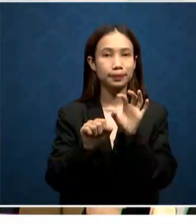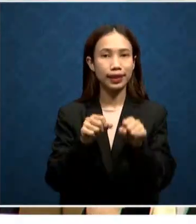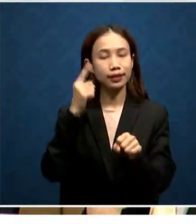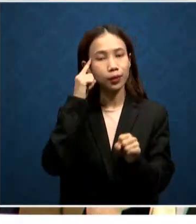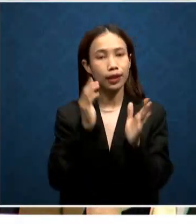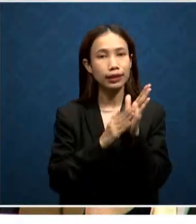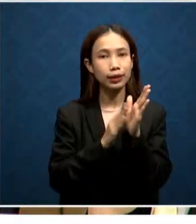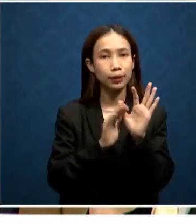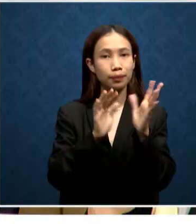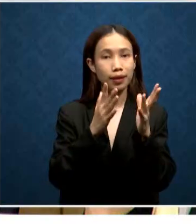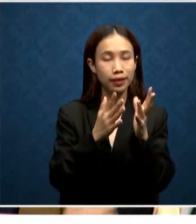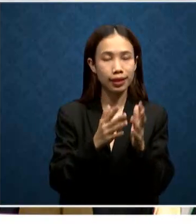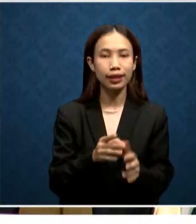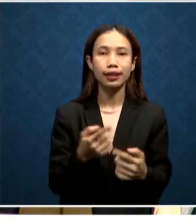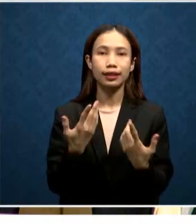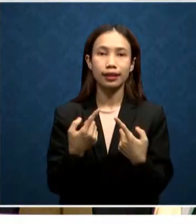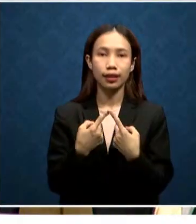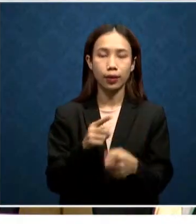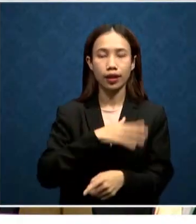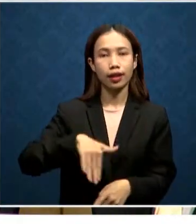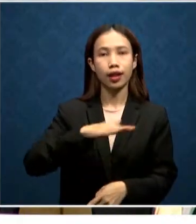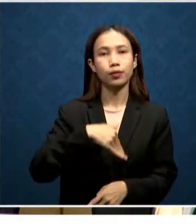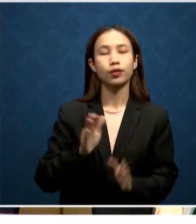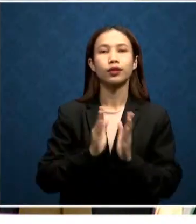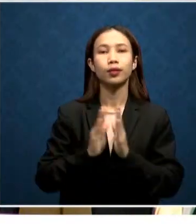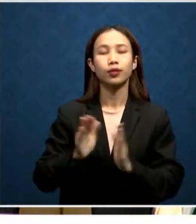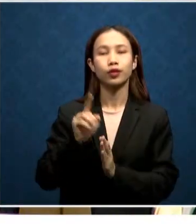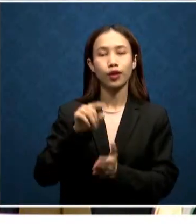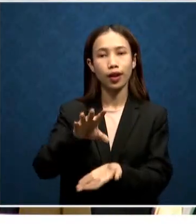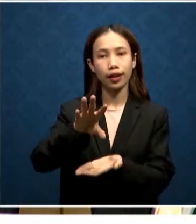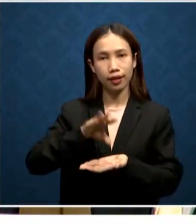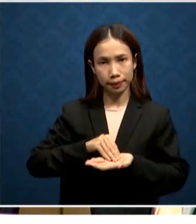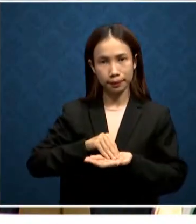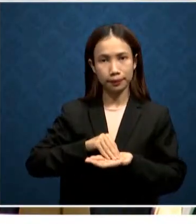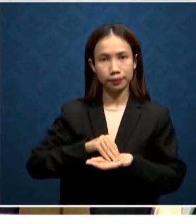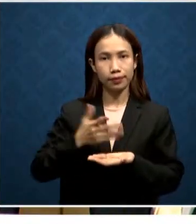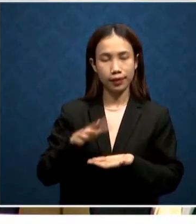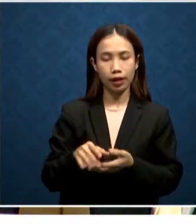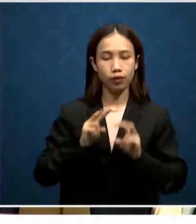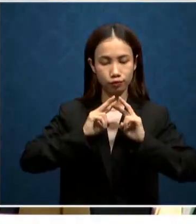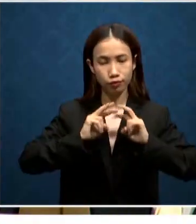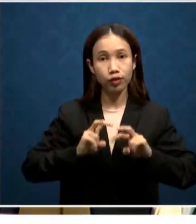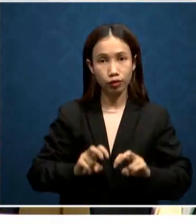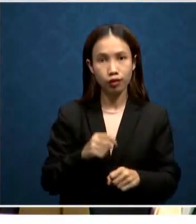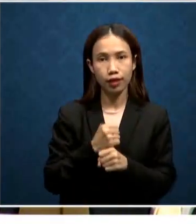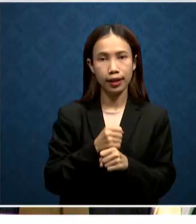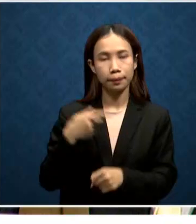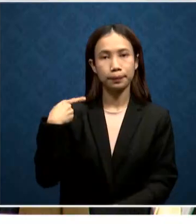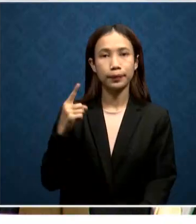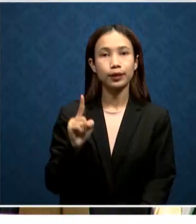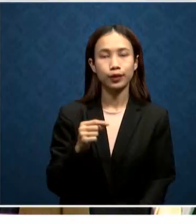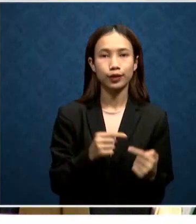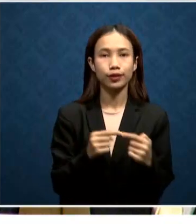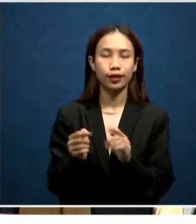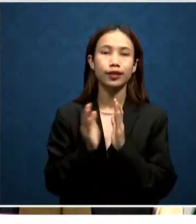ชื่นชมเ่อกสมนักนะฮะแต่ว่าทุกเสียงก็เป็นเสียงที่เราจะต้องรับไปเ่อนำไปวิเคราะห์แล้วก็ใช้ประโยชน์ต่อไปนะครับก็